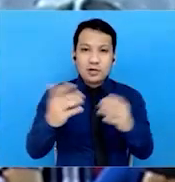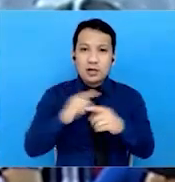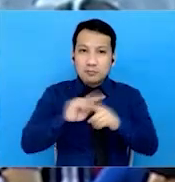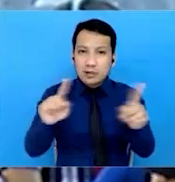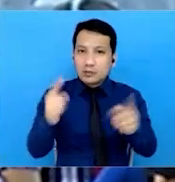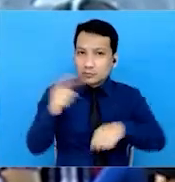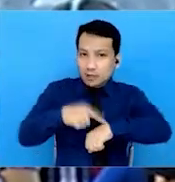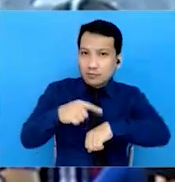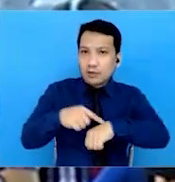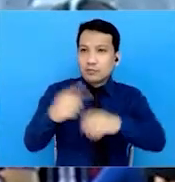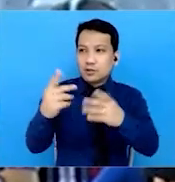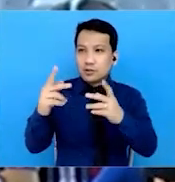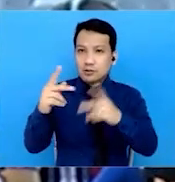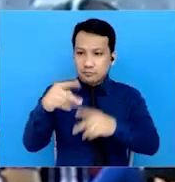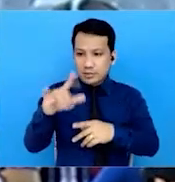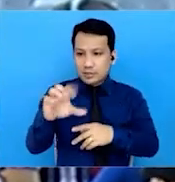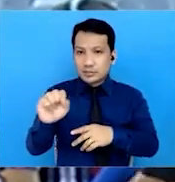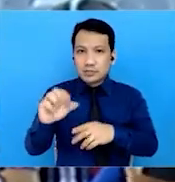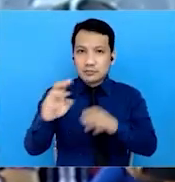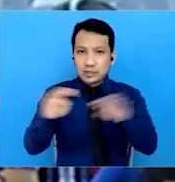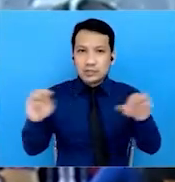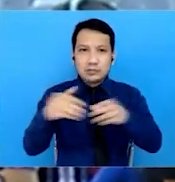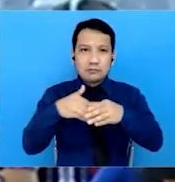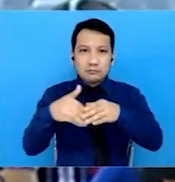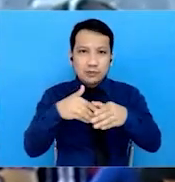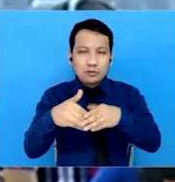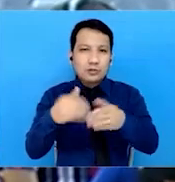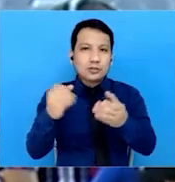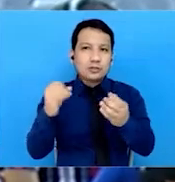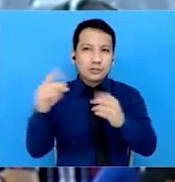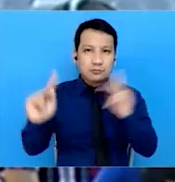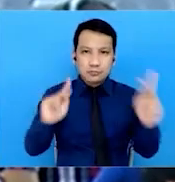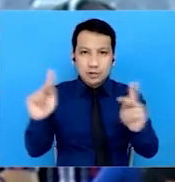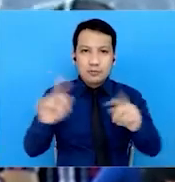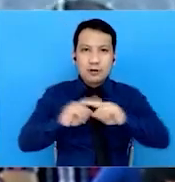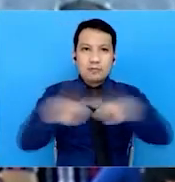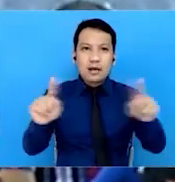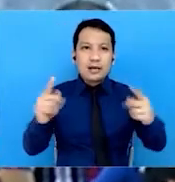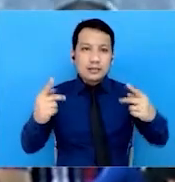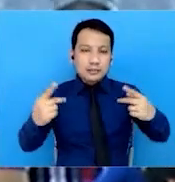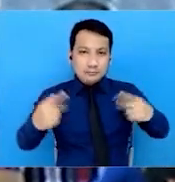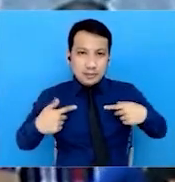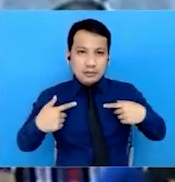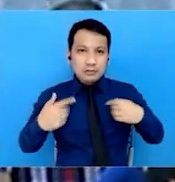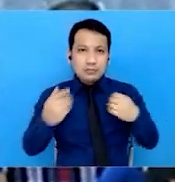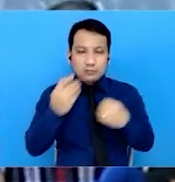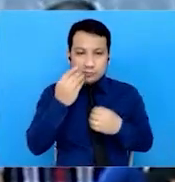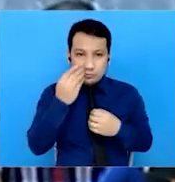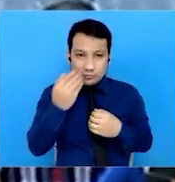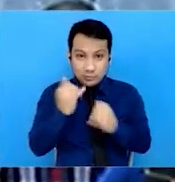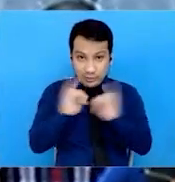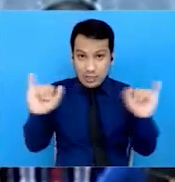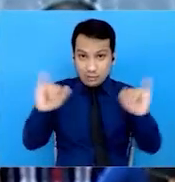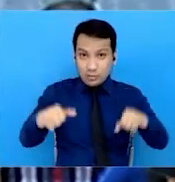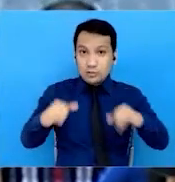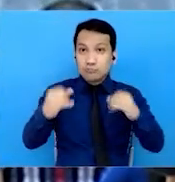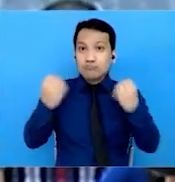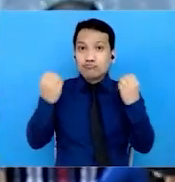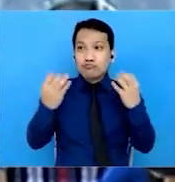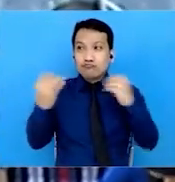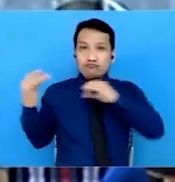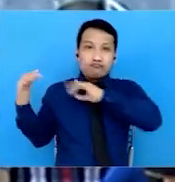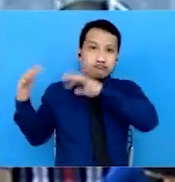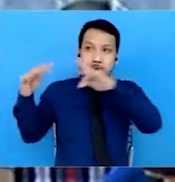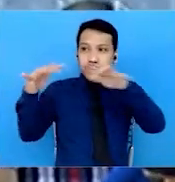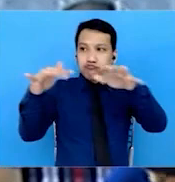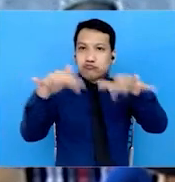itong Plaza Miranda ay maluwag lamang sa mga deboto. Pero meron din naman pagkakataon na kagaya nito na bahagya na ngang napupuno.